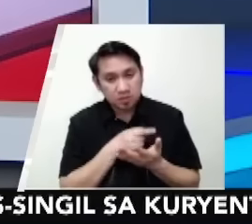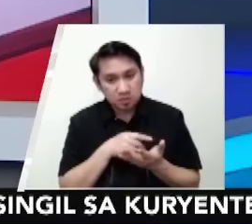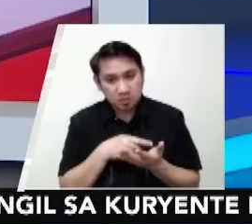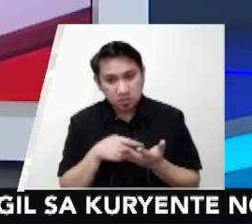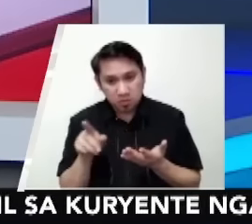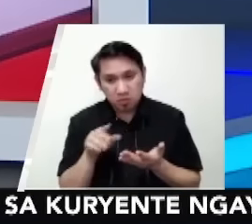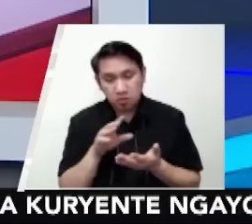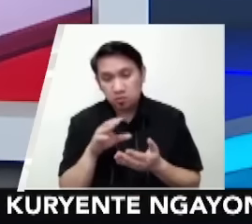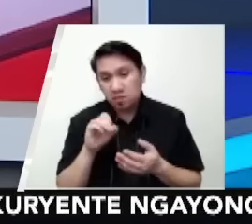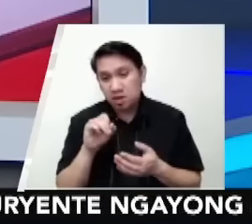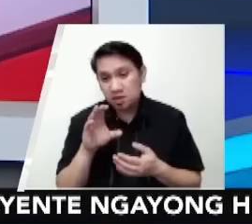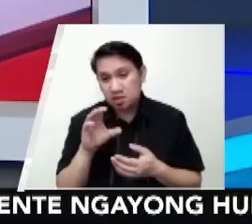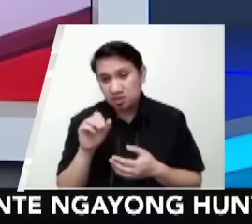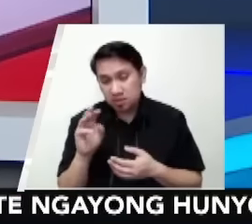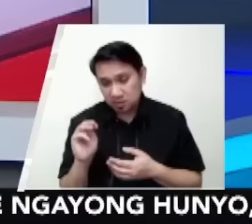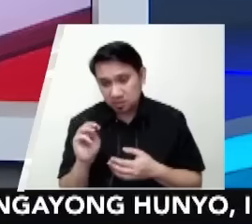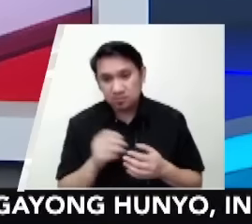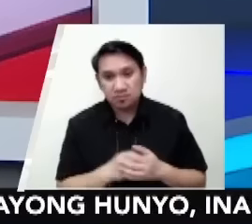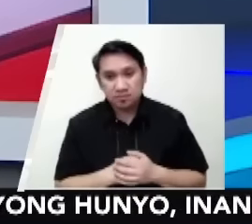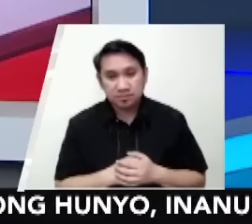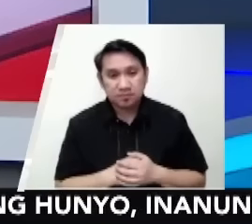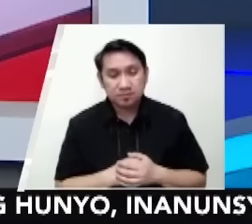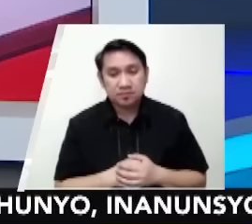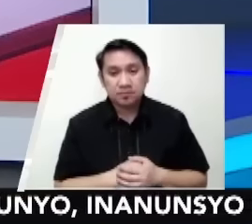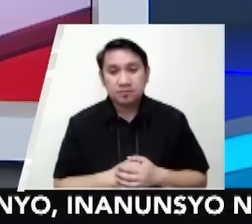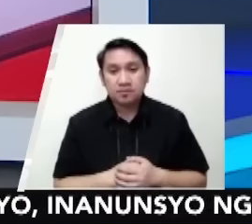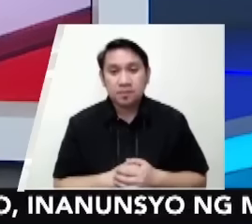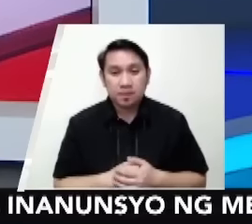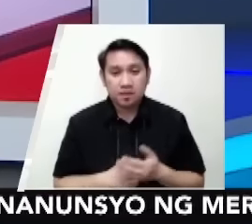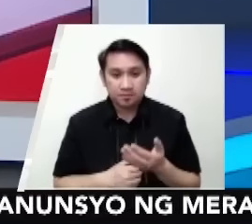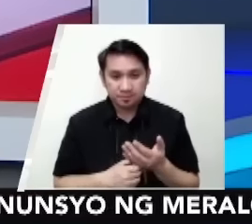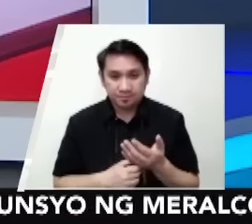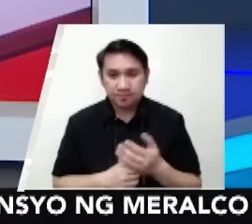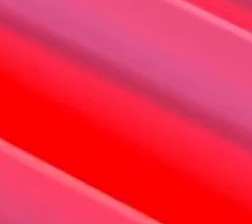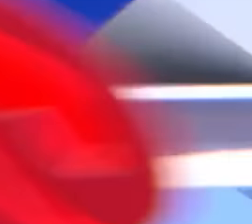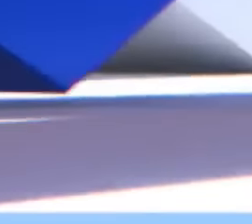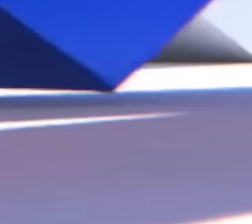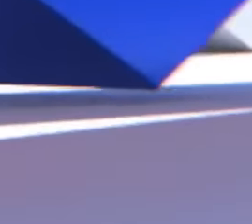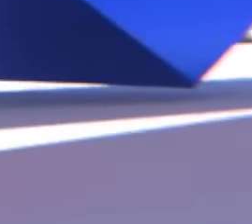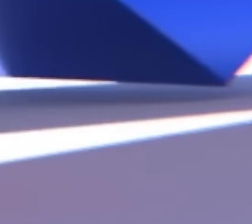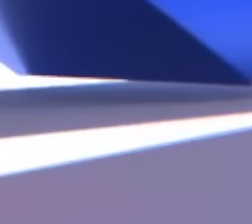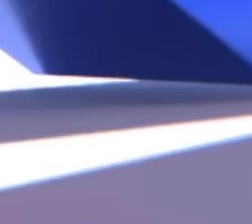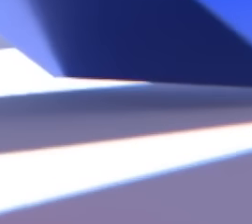bago pa man makapambiktima ang mga ito. Nakatutok si Marisol Abdurrahman.